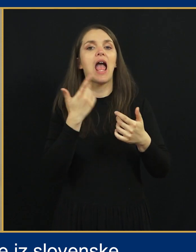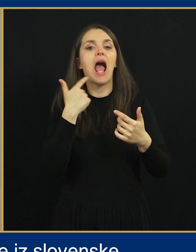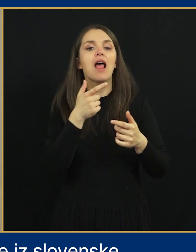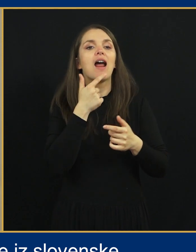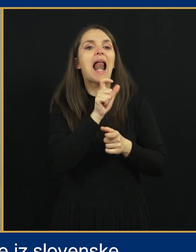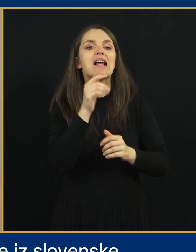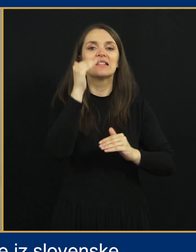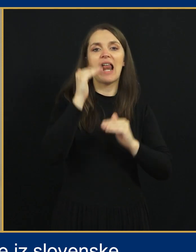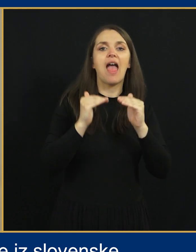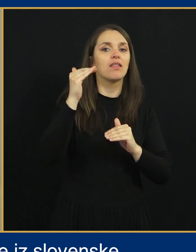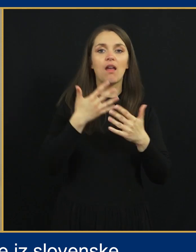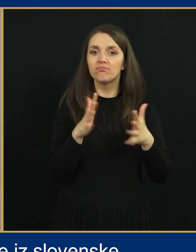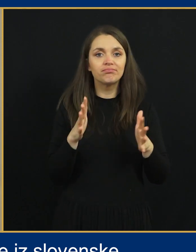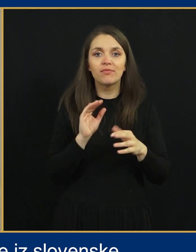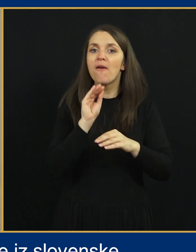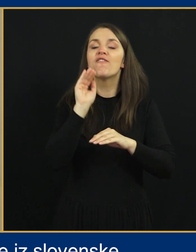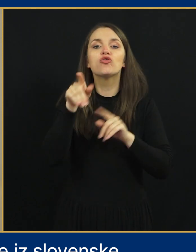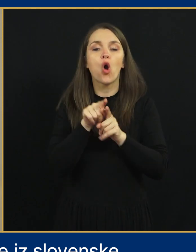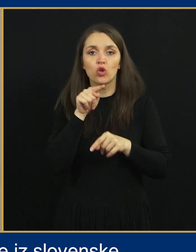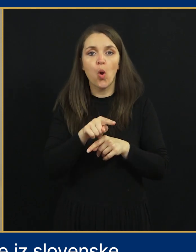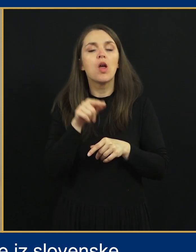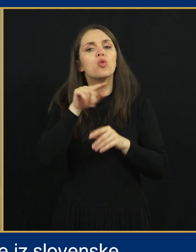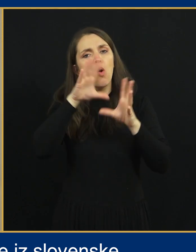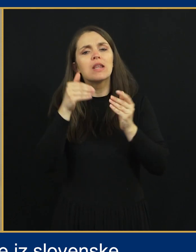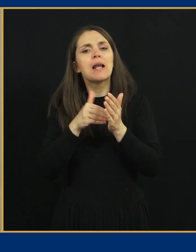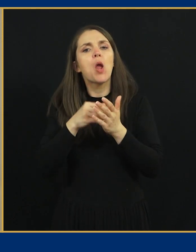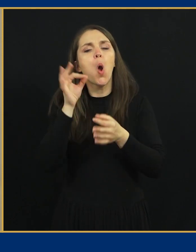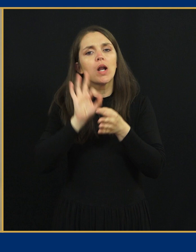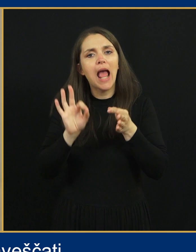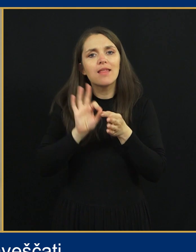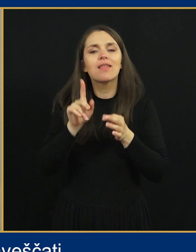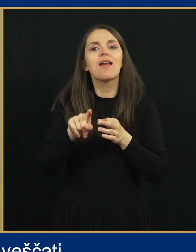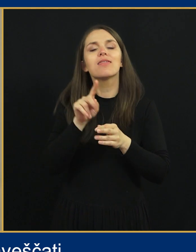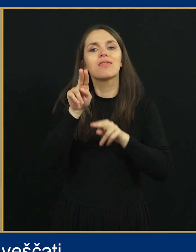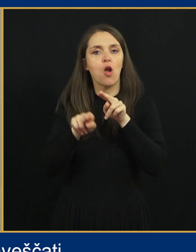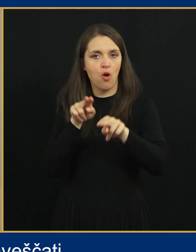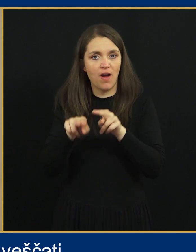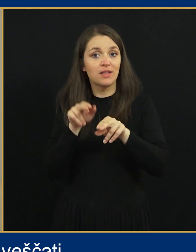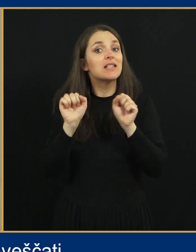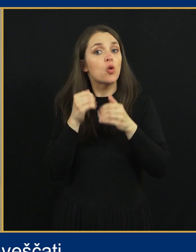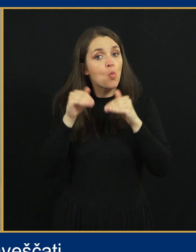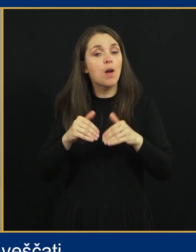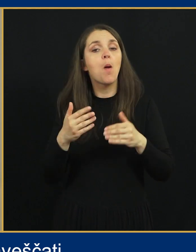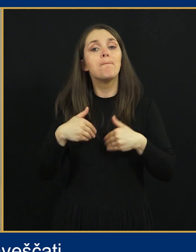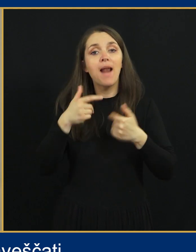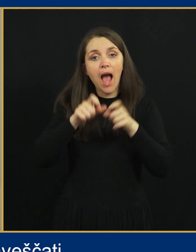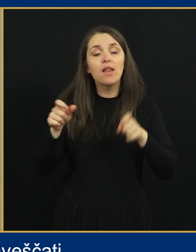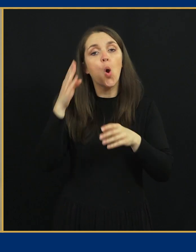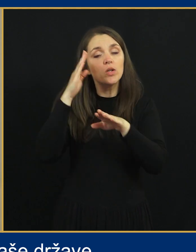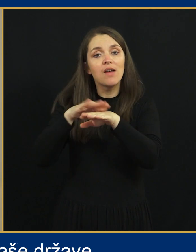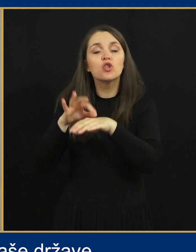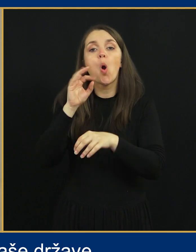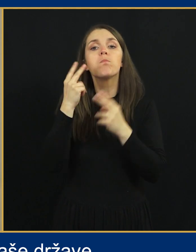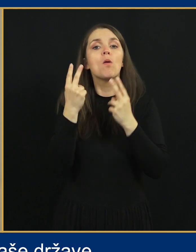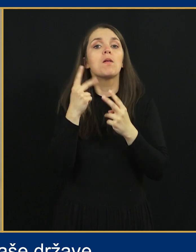dogodke iz slovenske zgodovine je treba ohranjati in negovati. Zato moramo mlade ozaveščati o pomenu prehojene poti, ki